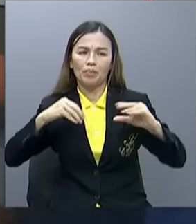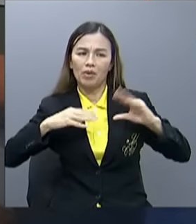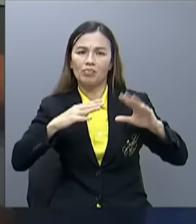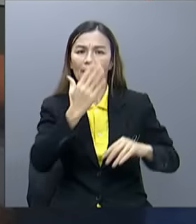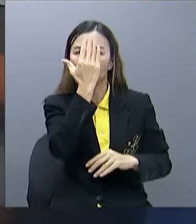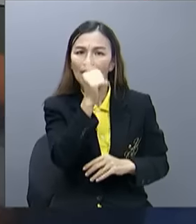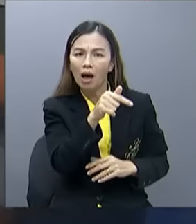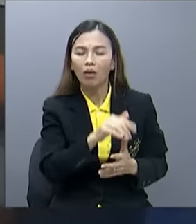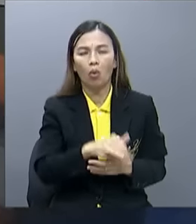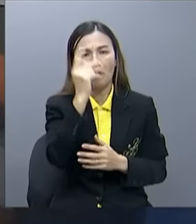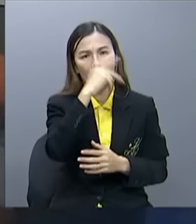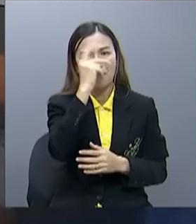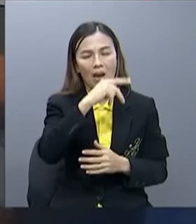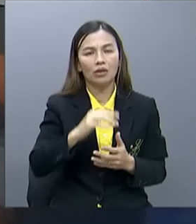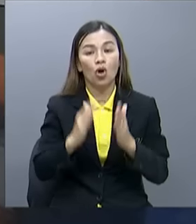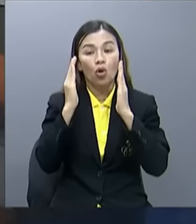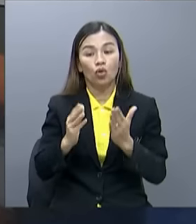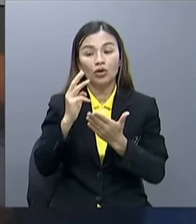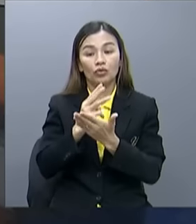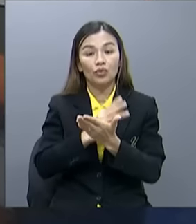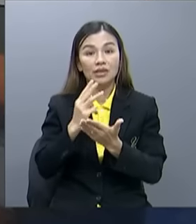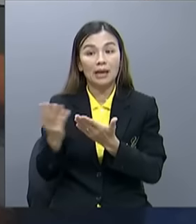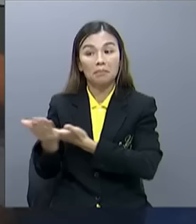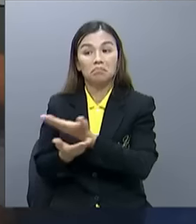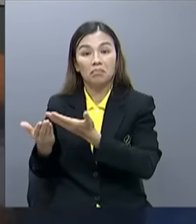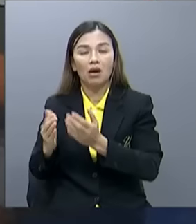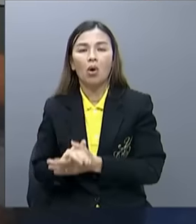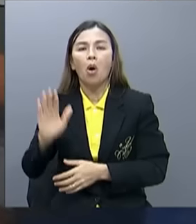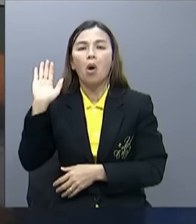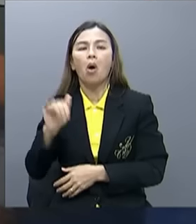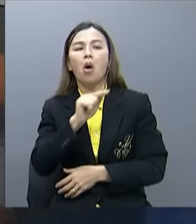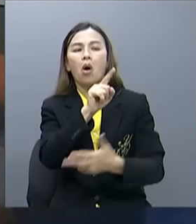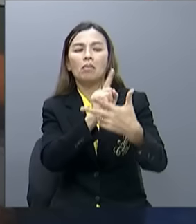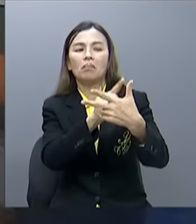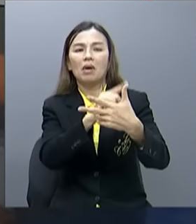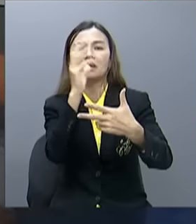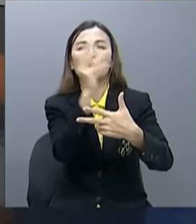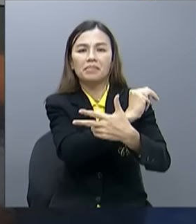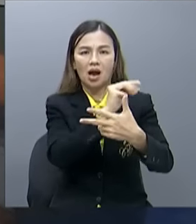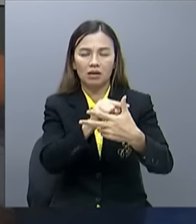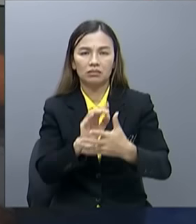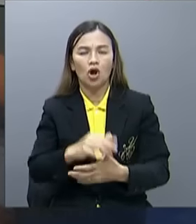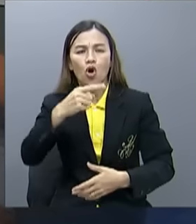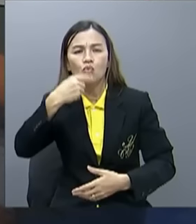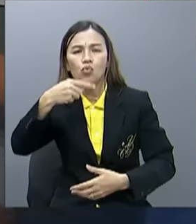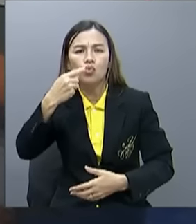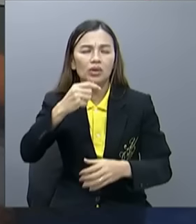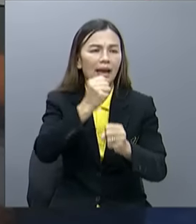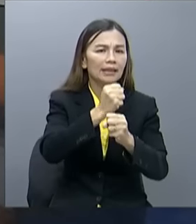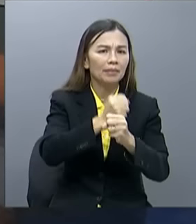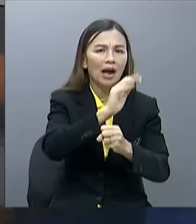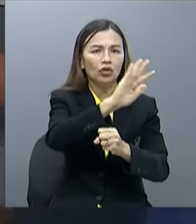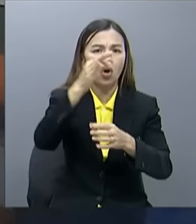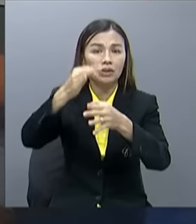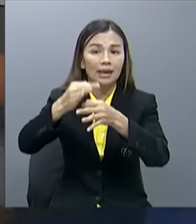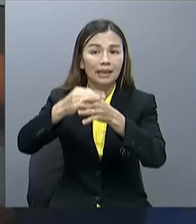ได้พูดคุยกันนะคะก็คงจะเป็นเพราะคุณต้องสังกัดพรรคการเมืองนะคะเคยแสดงท่าทีวิพากษ์วิจารณ์การทำงานของธนาคารแห่